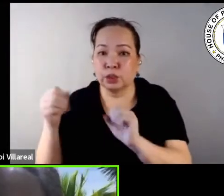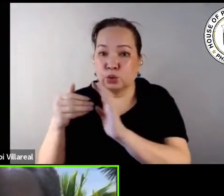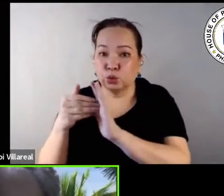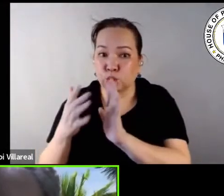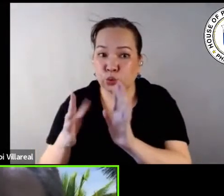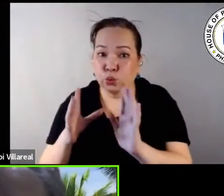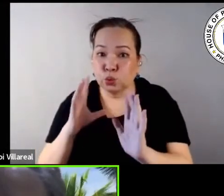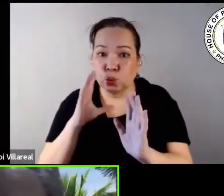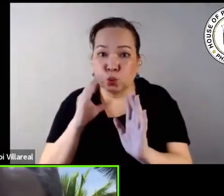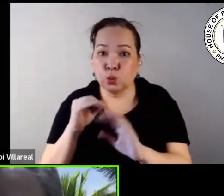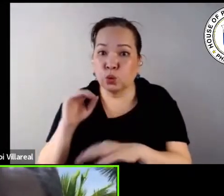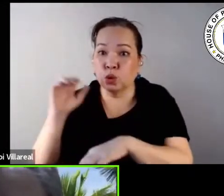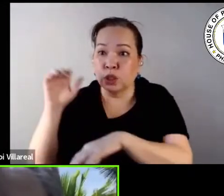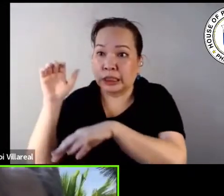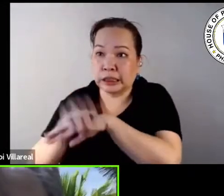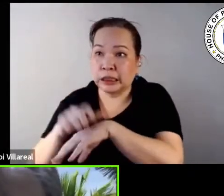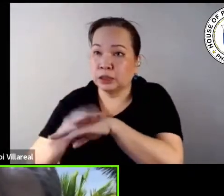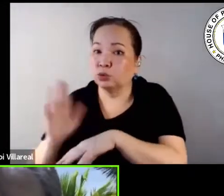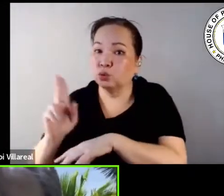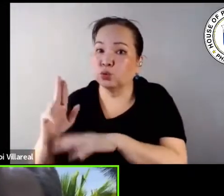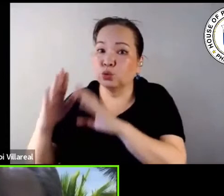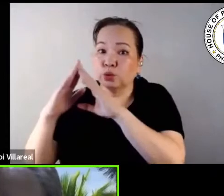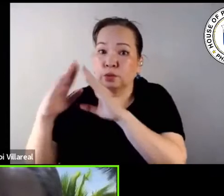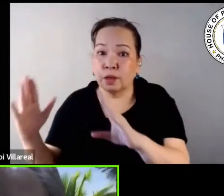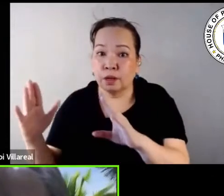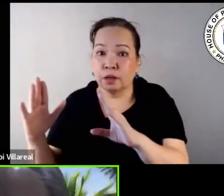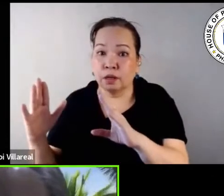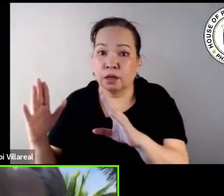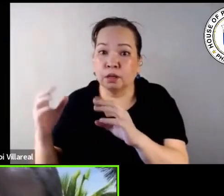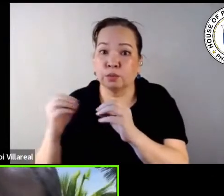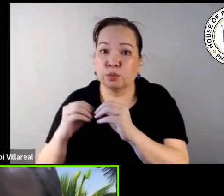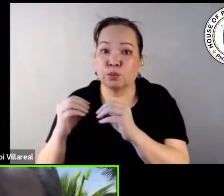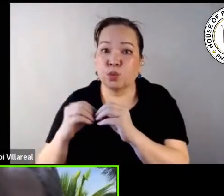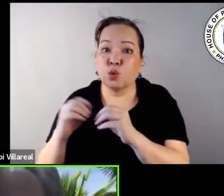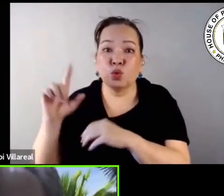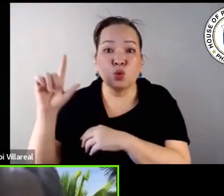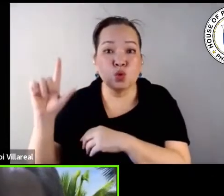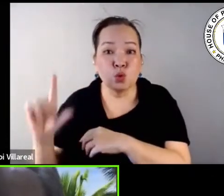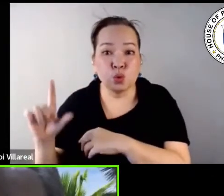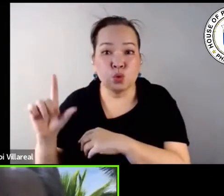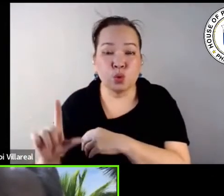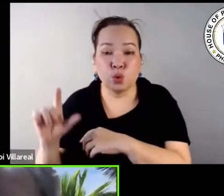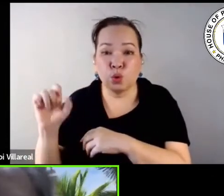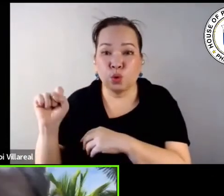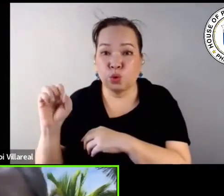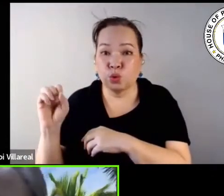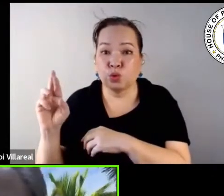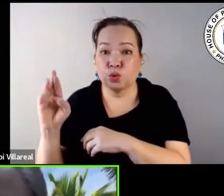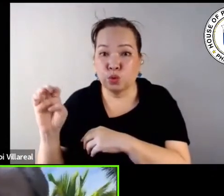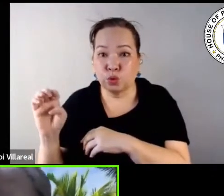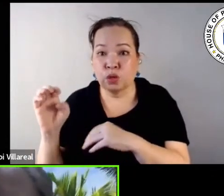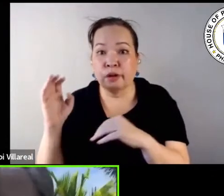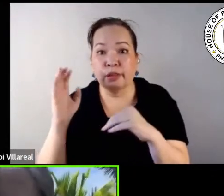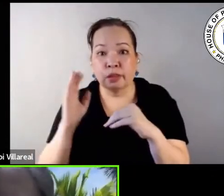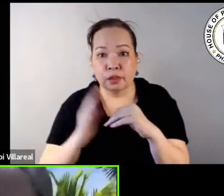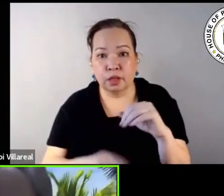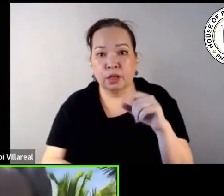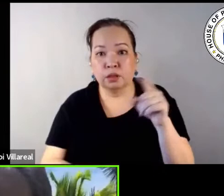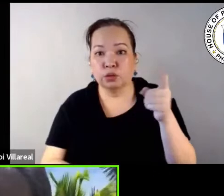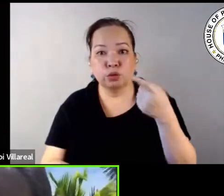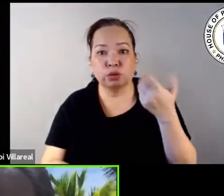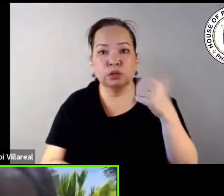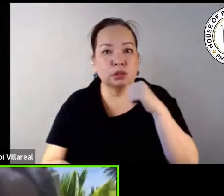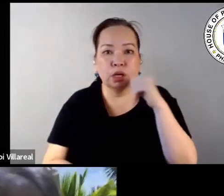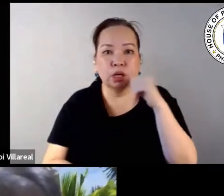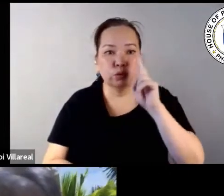mga nag-i-English sa bahay ay hamak na mas mababa ang score kaysa dun sa hindi nag-i-English